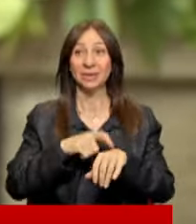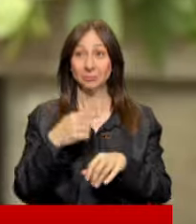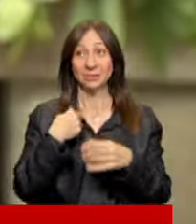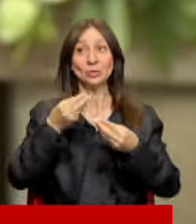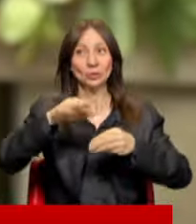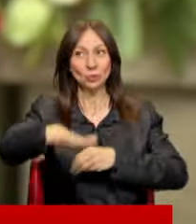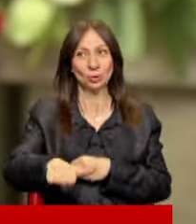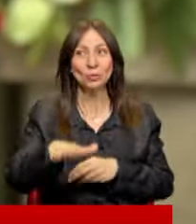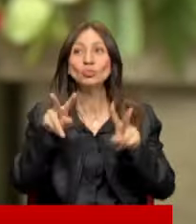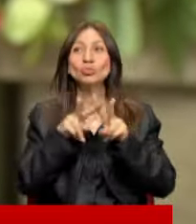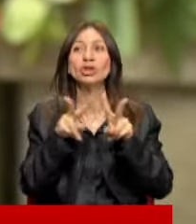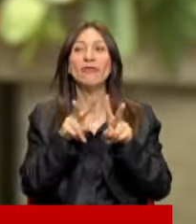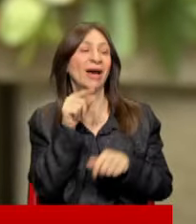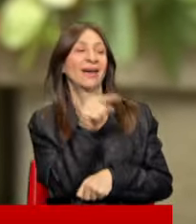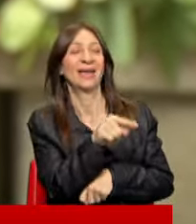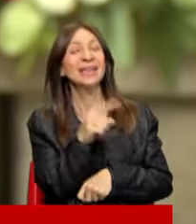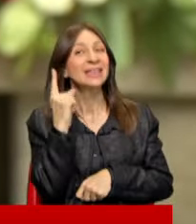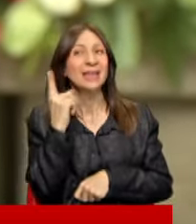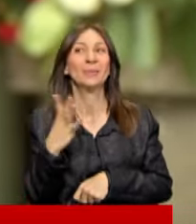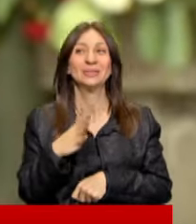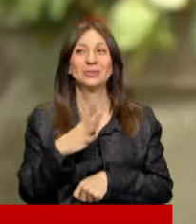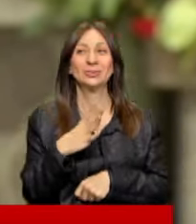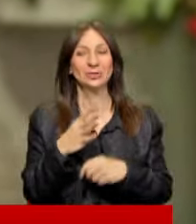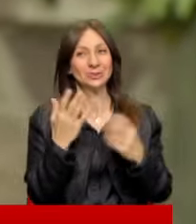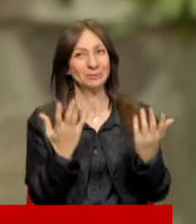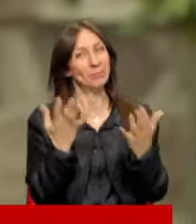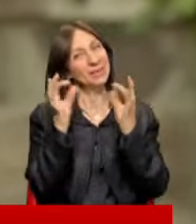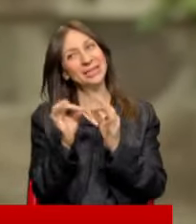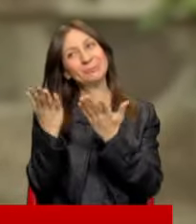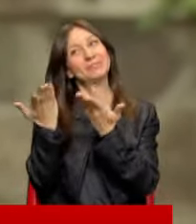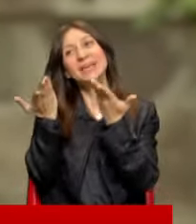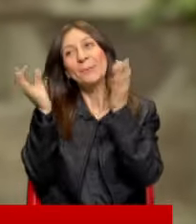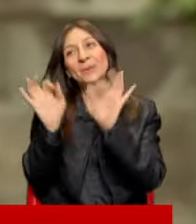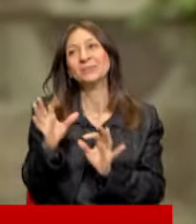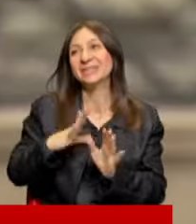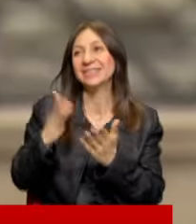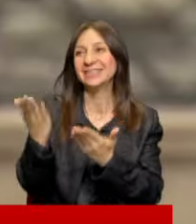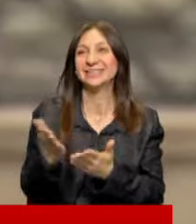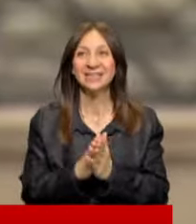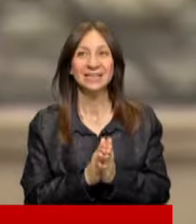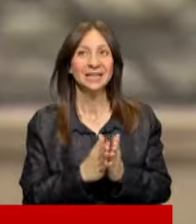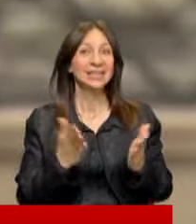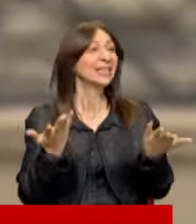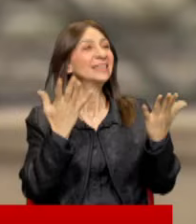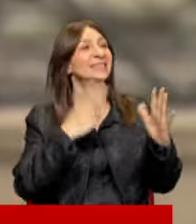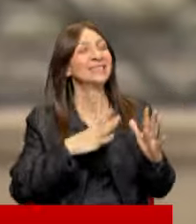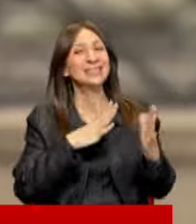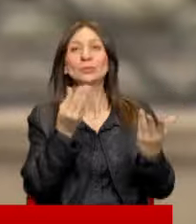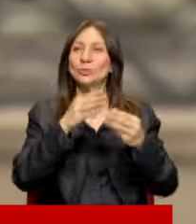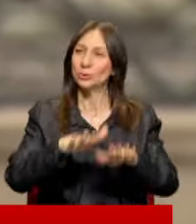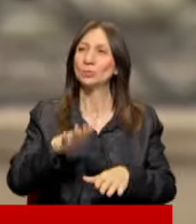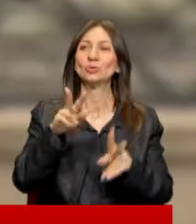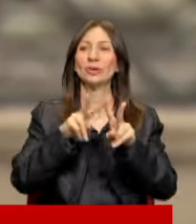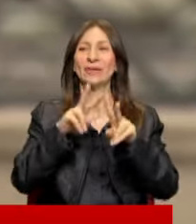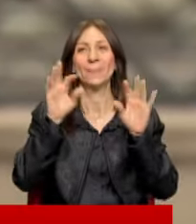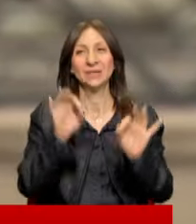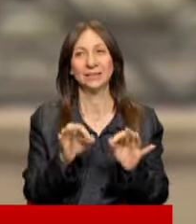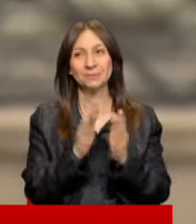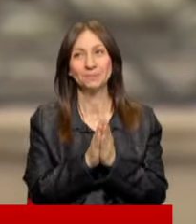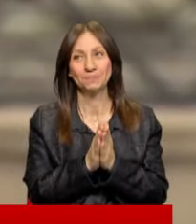çocuk Mustafa'yı dinlemek istiyoruz evet. sizden. Başlayalım. Nereden başlayalım? Nereden çocuk istersen, Mustafa'dan çocuk başlayalım. Mustafa'dan